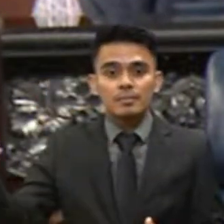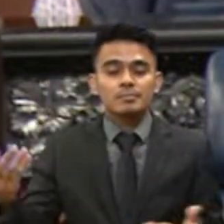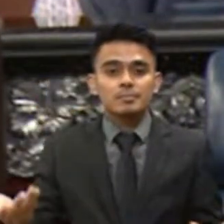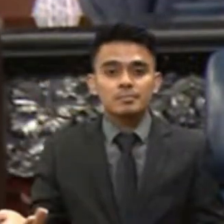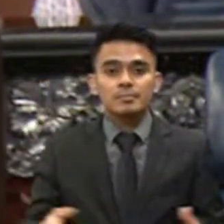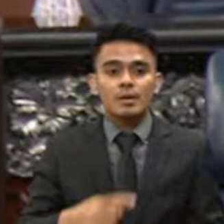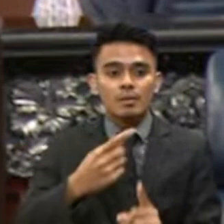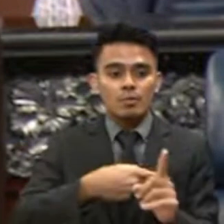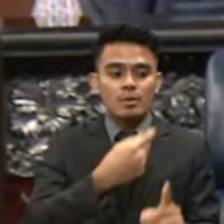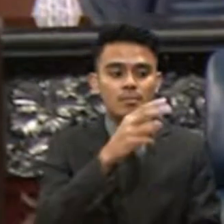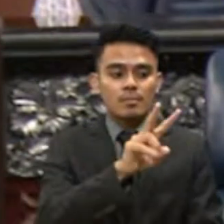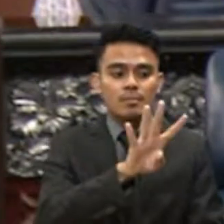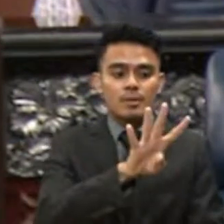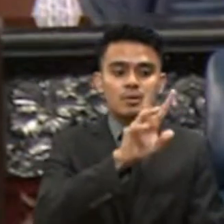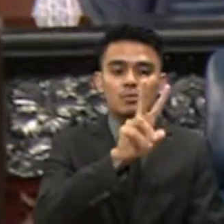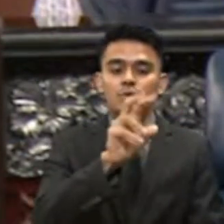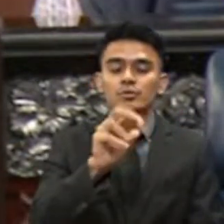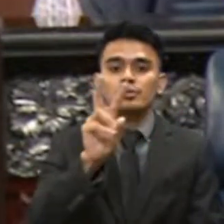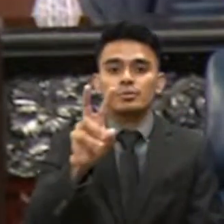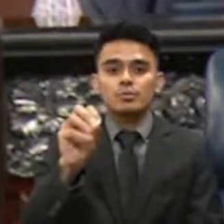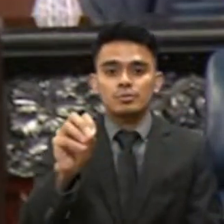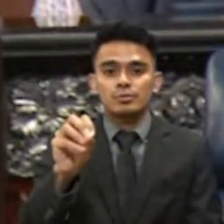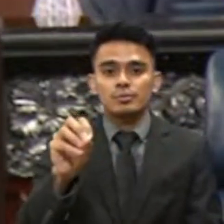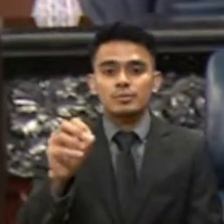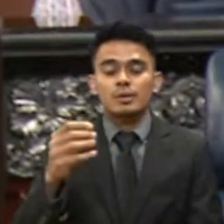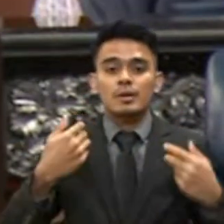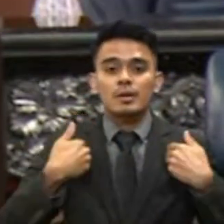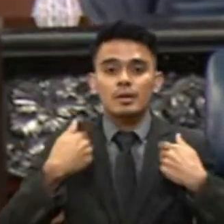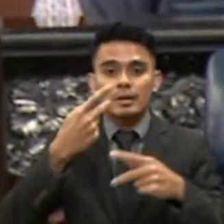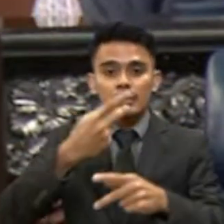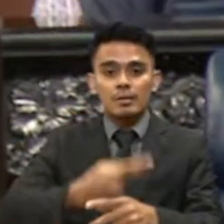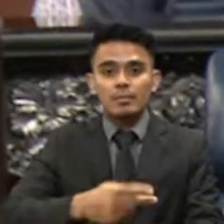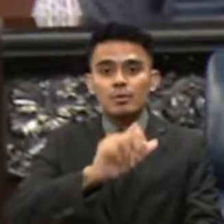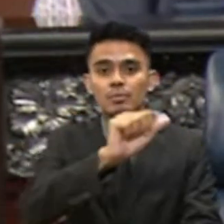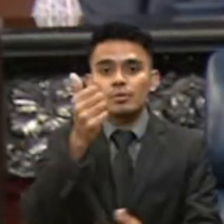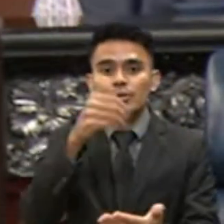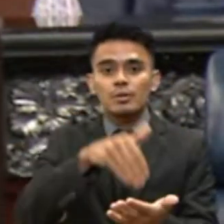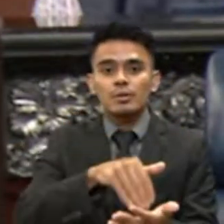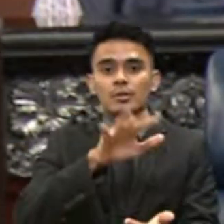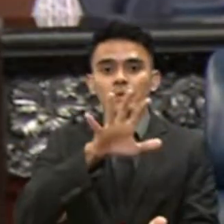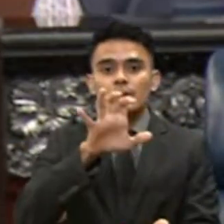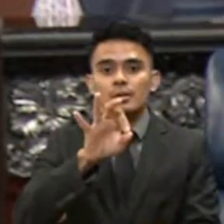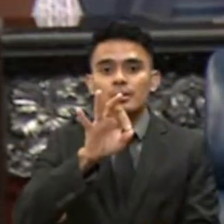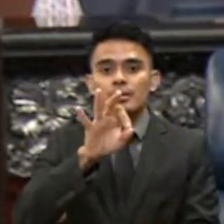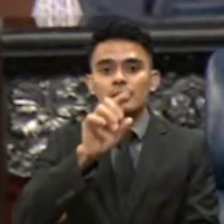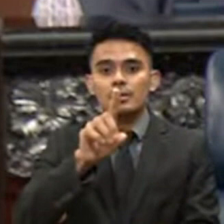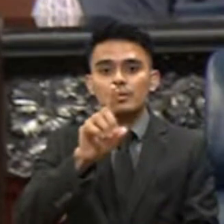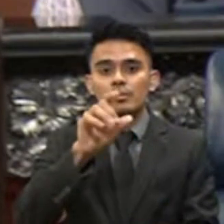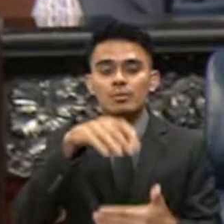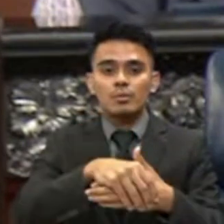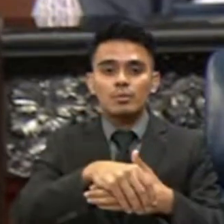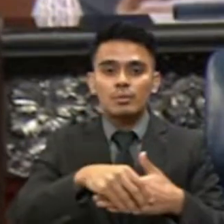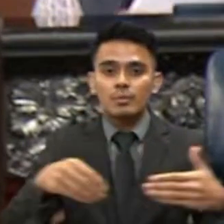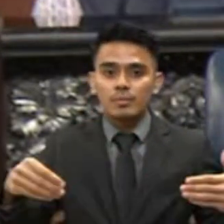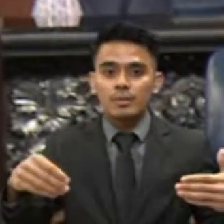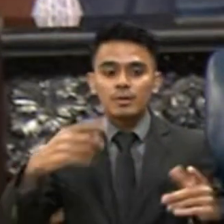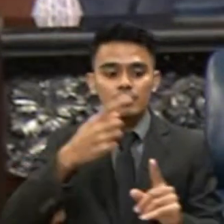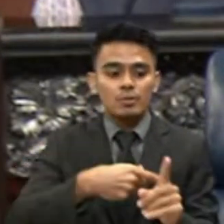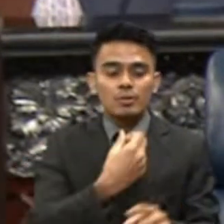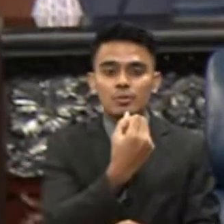April 2020 midion simpanan rp10.591 Ringgit